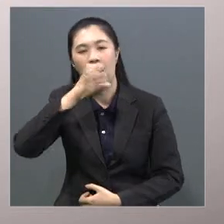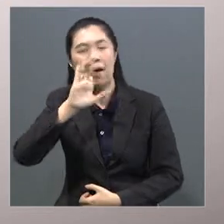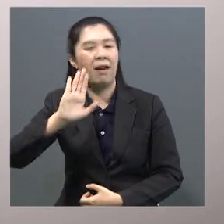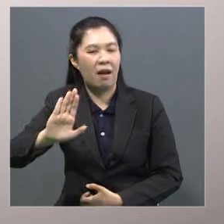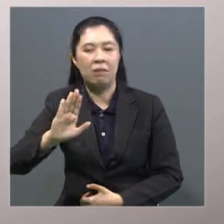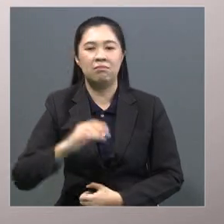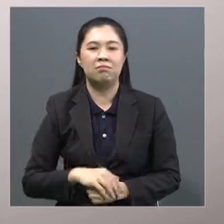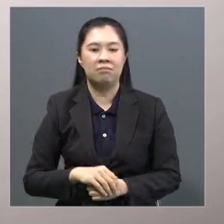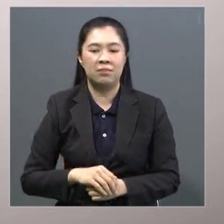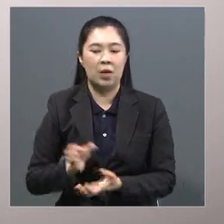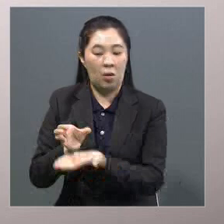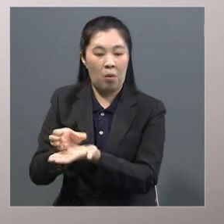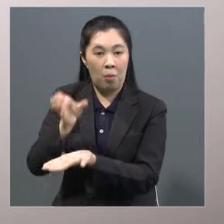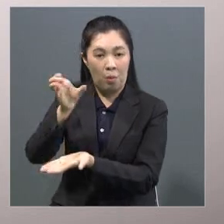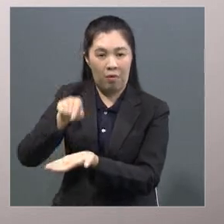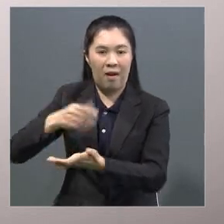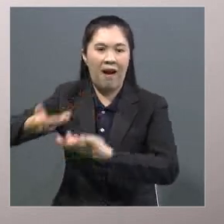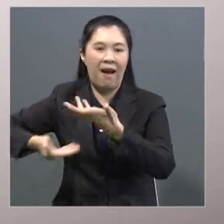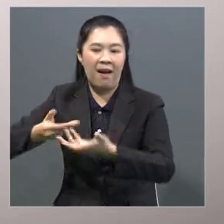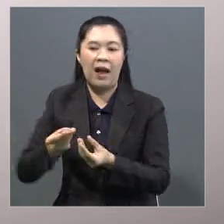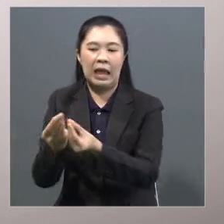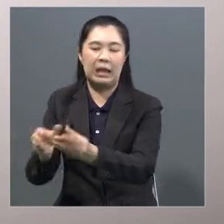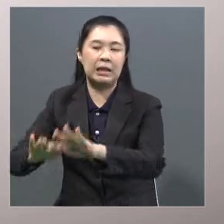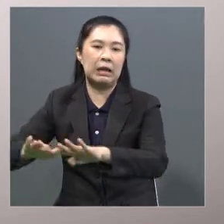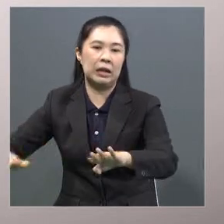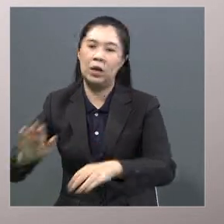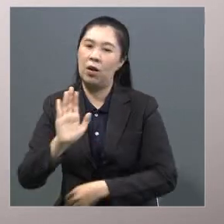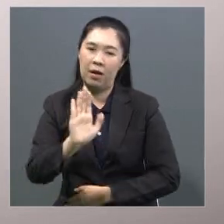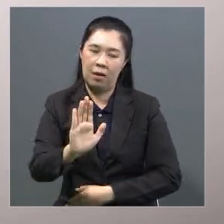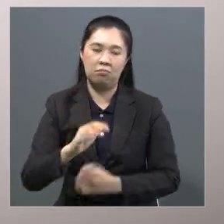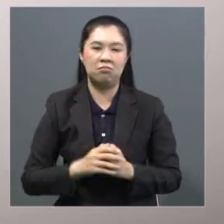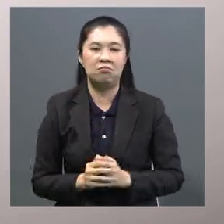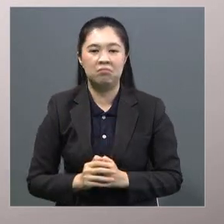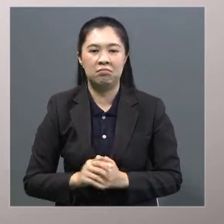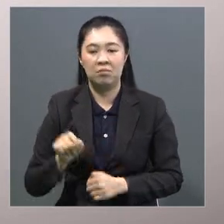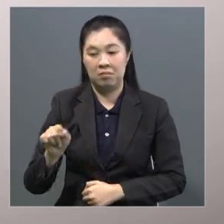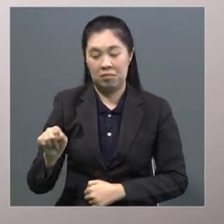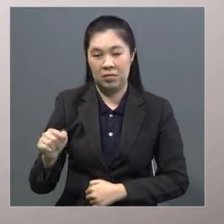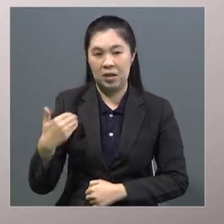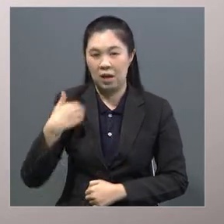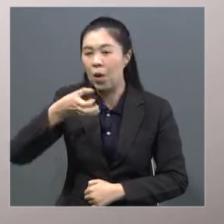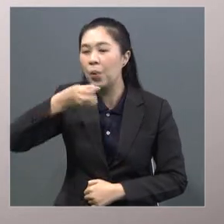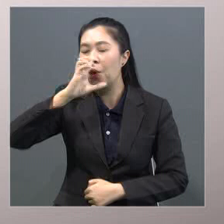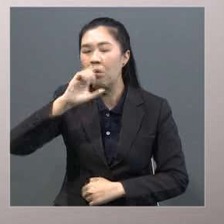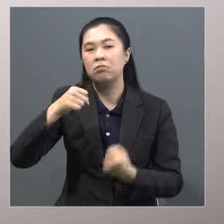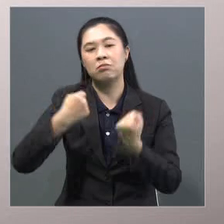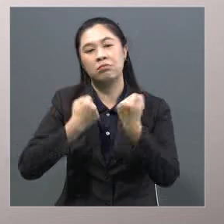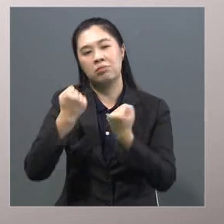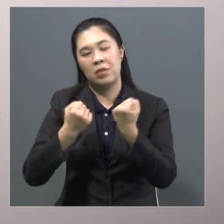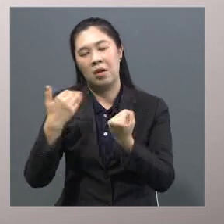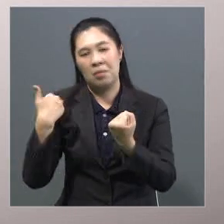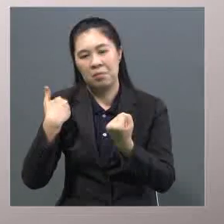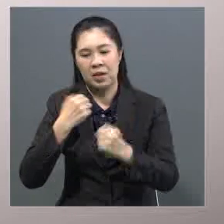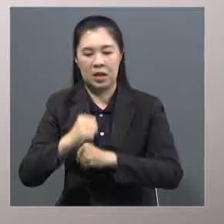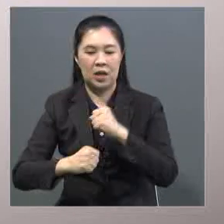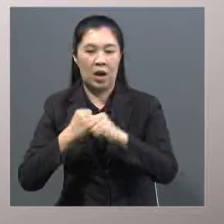ให้กับเยาวชนด้วยเพราะว่าข้อมูลจากสงกรานต์ปีที่แล้วเนี่ยนะเจอคนที่ดื่มแล้วขับได้ได้รับบาดเจ็บเนี่ยเป็นเยาวชนที่อายุต่ำกว่า 20ปี